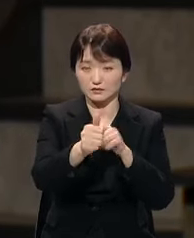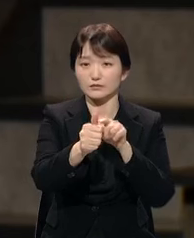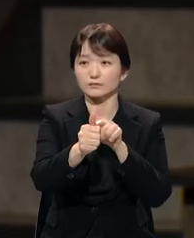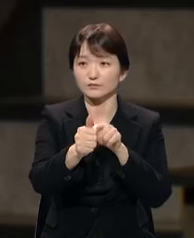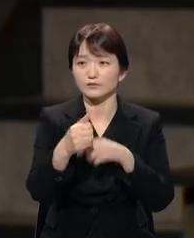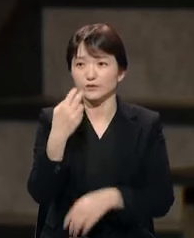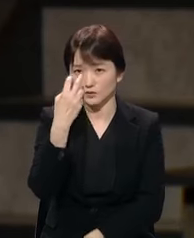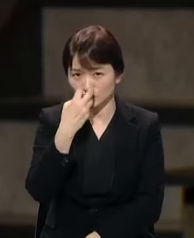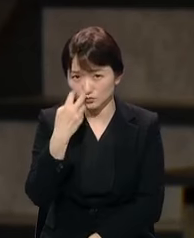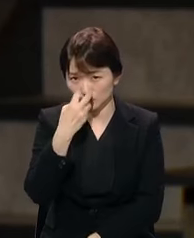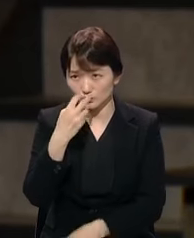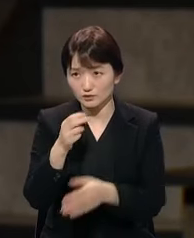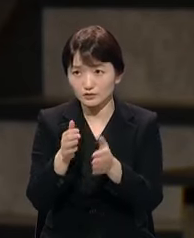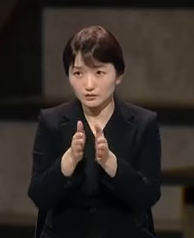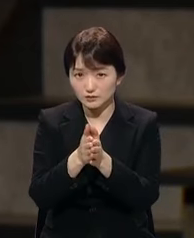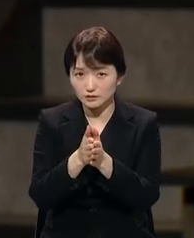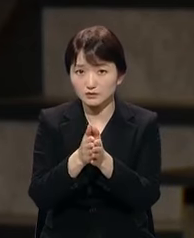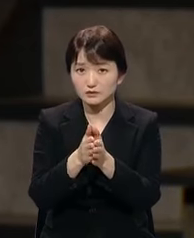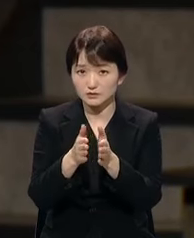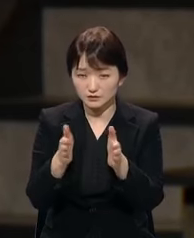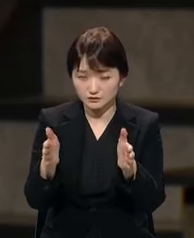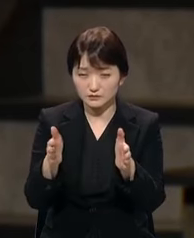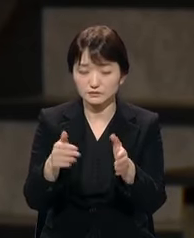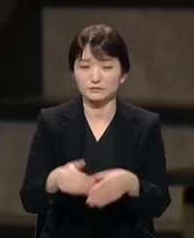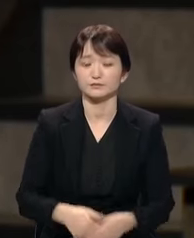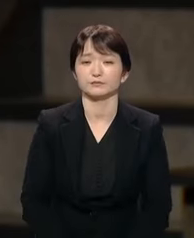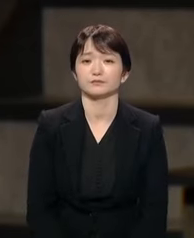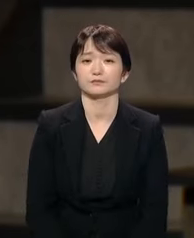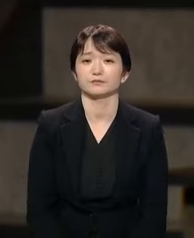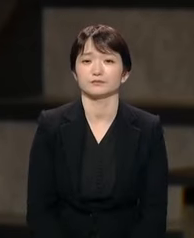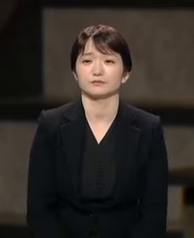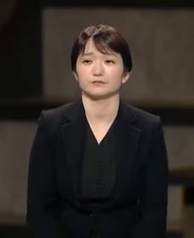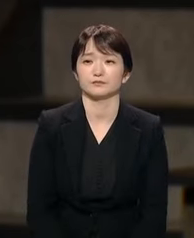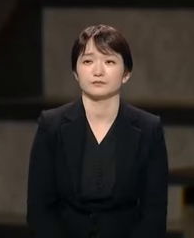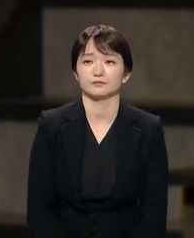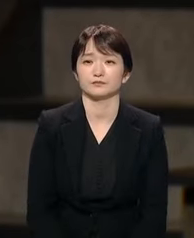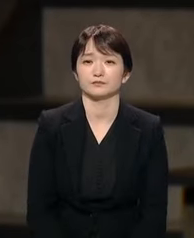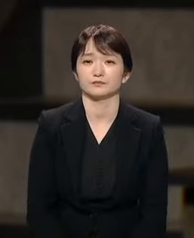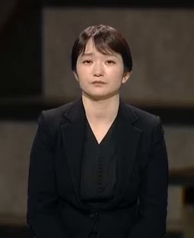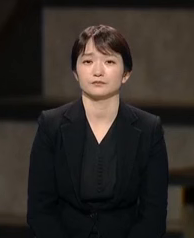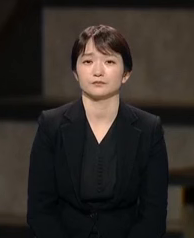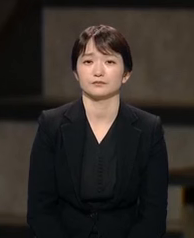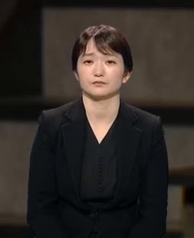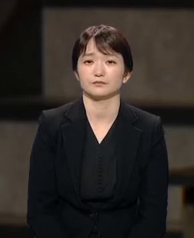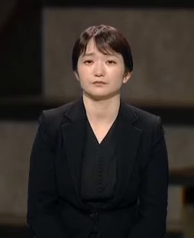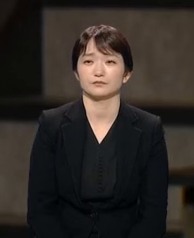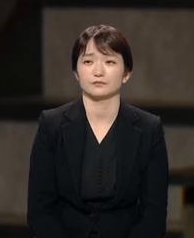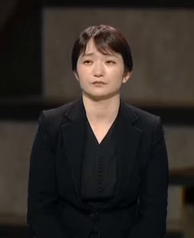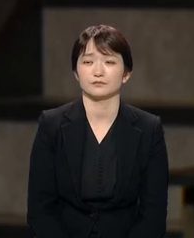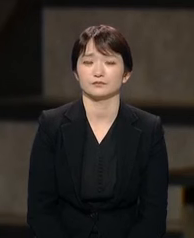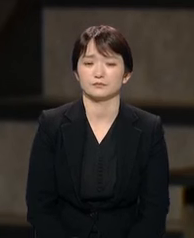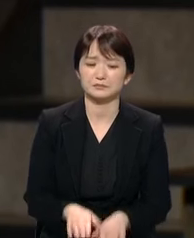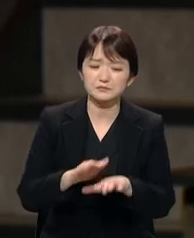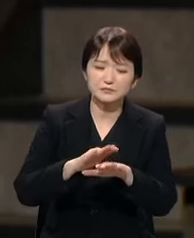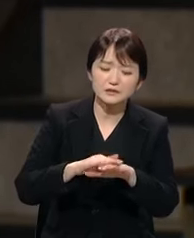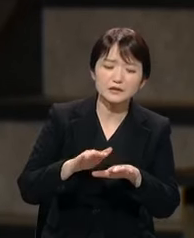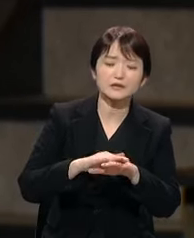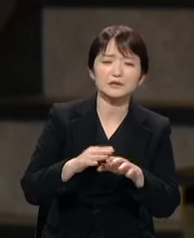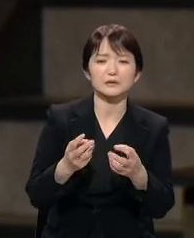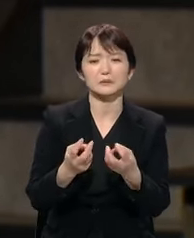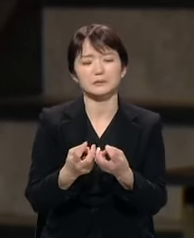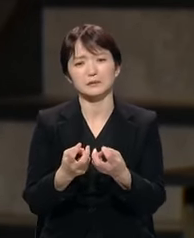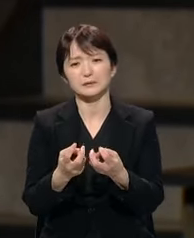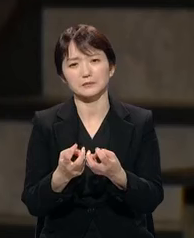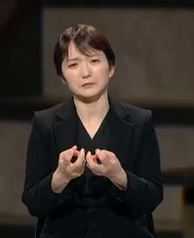대한 수사도 착수하는 그런 사항이라고 하는데 참 이게 그 대처를 갖다가 우리 그